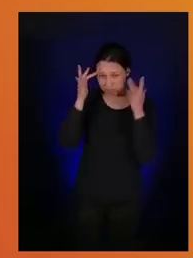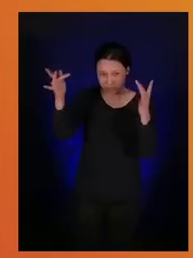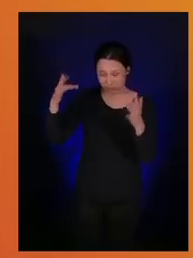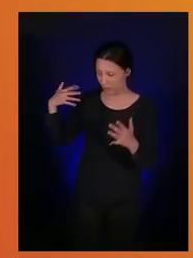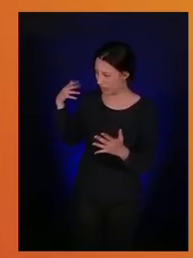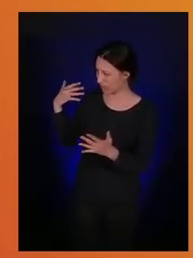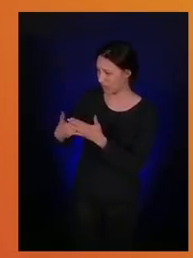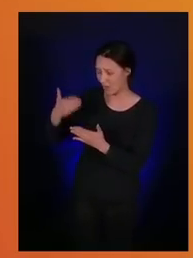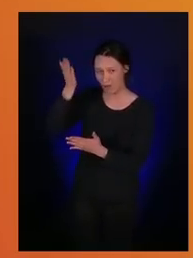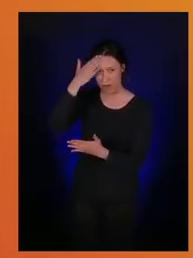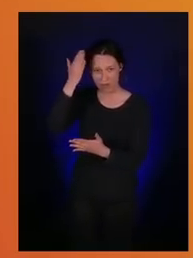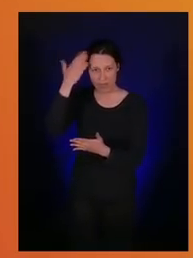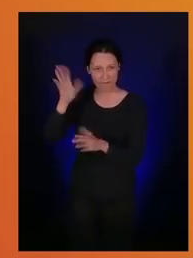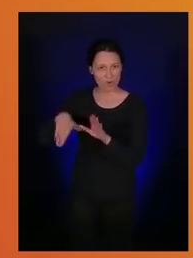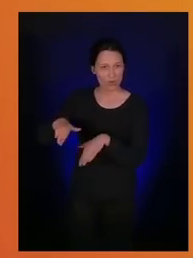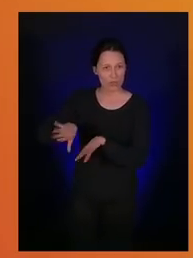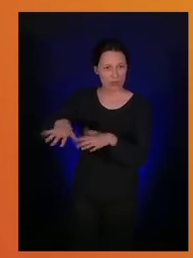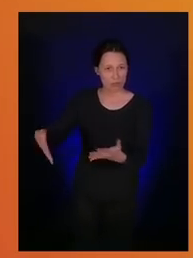savoir...